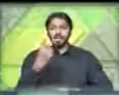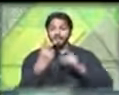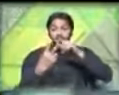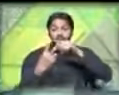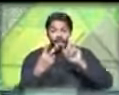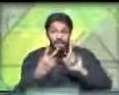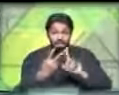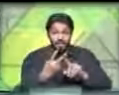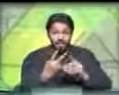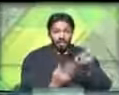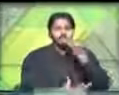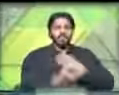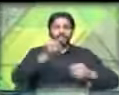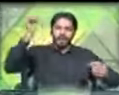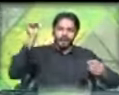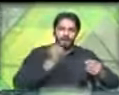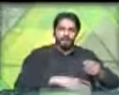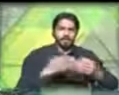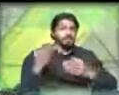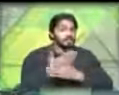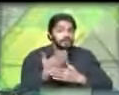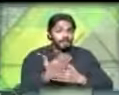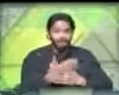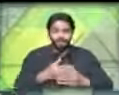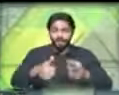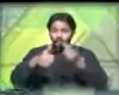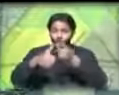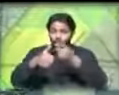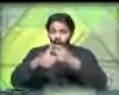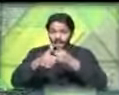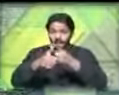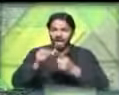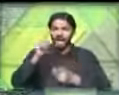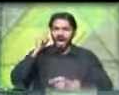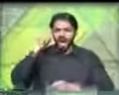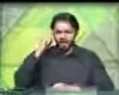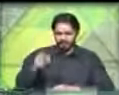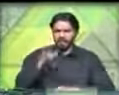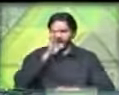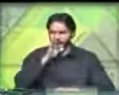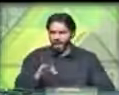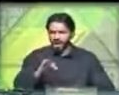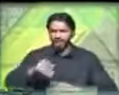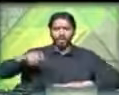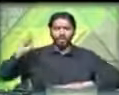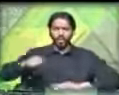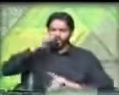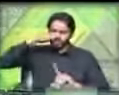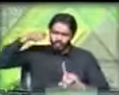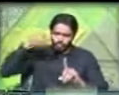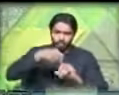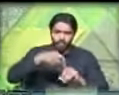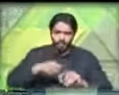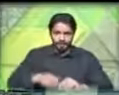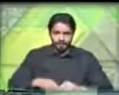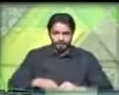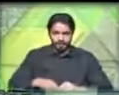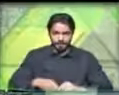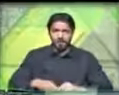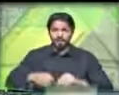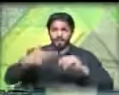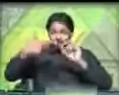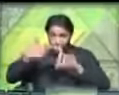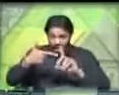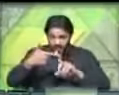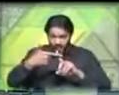ضميره، وليعلم يقينا أنه سيقف يوما هو بين يدي الملك الحق،